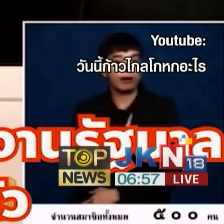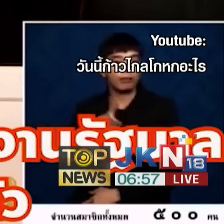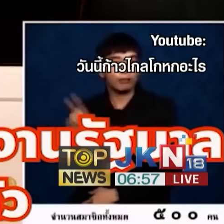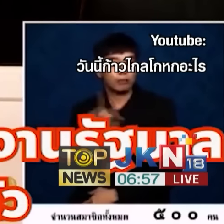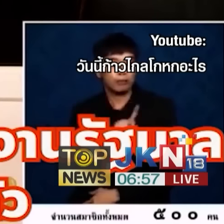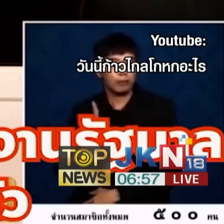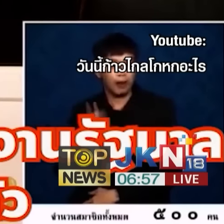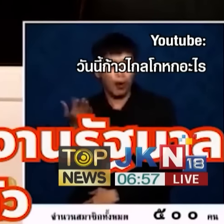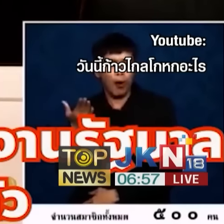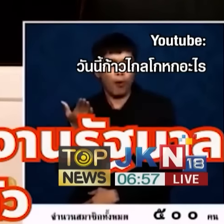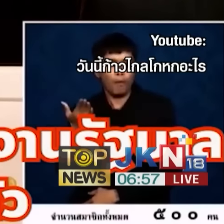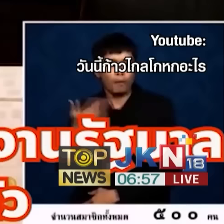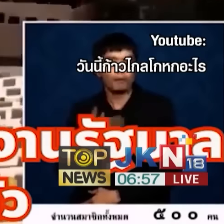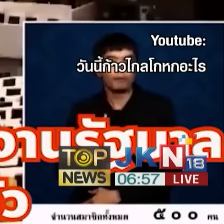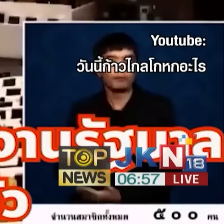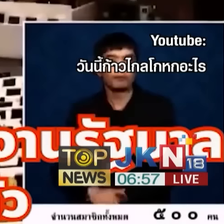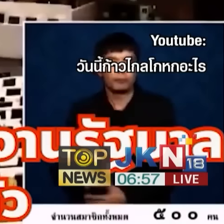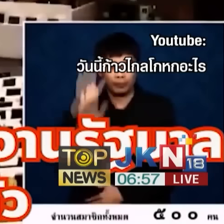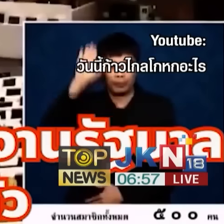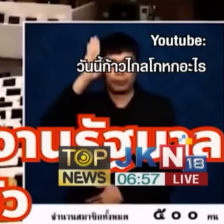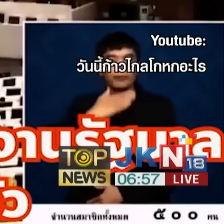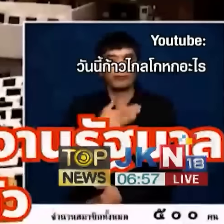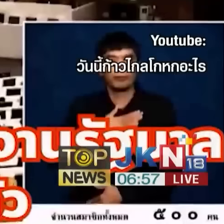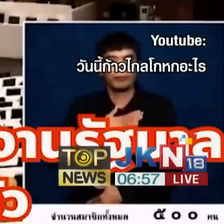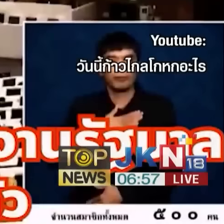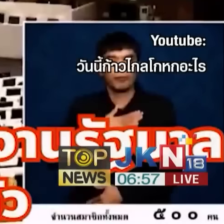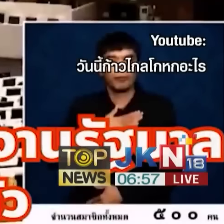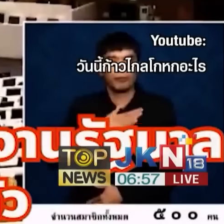เป็นไงครับท่านประธานผมสุติพงศ์วิปิญโยครับผู้แทนราษฎร